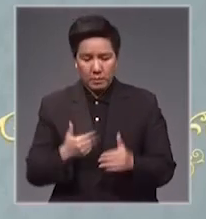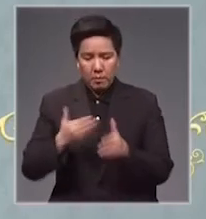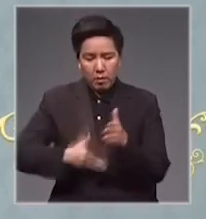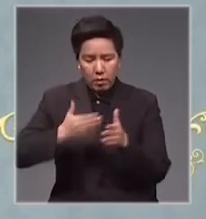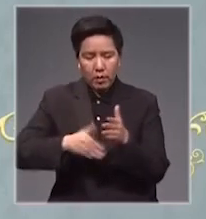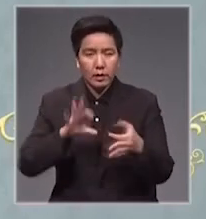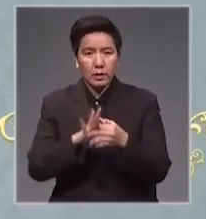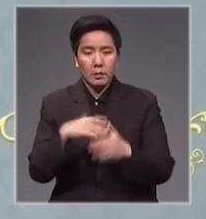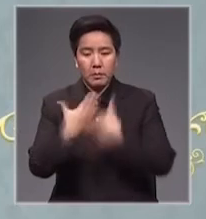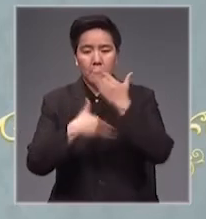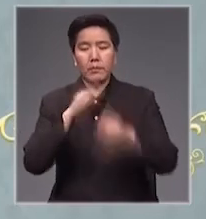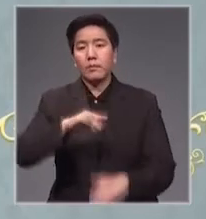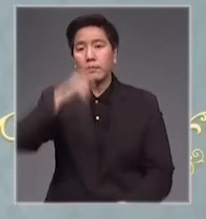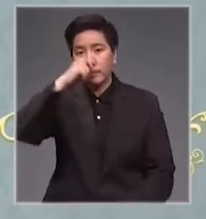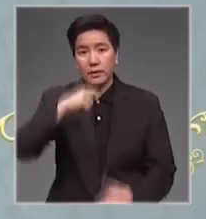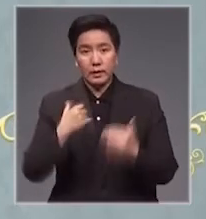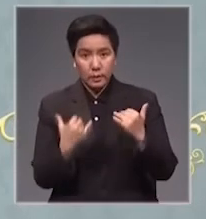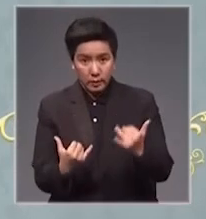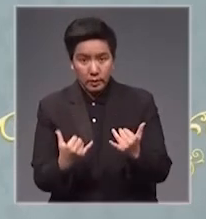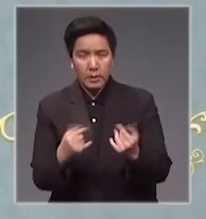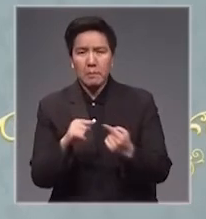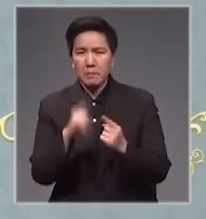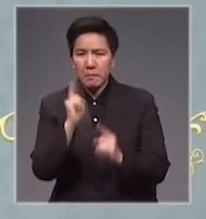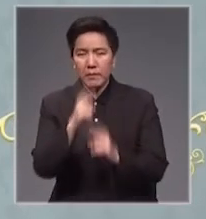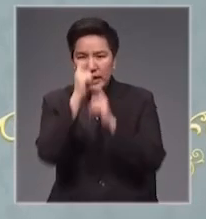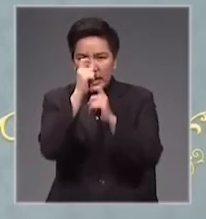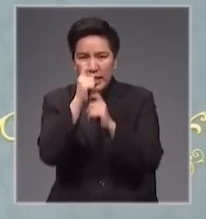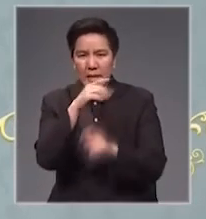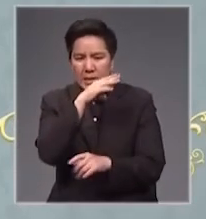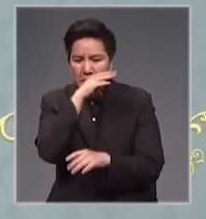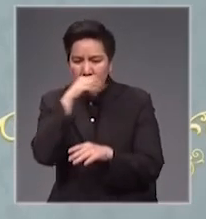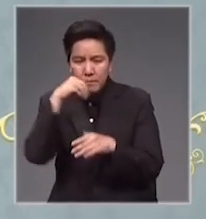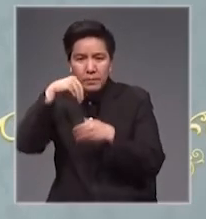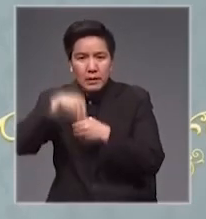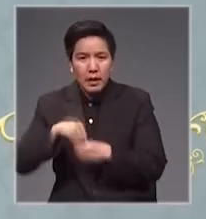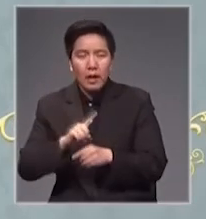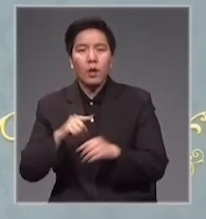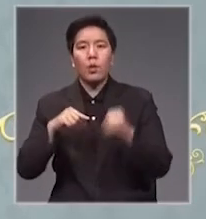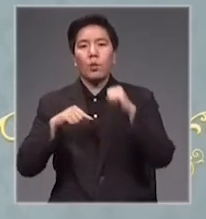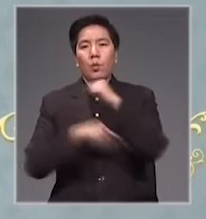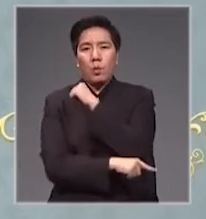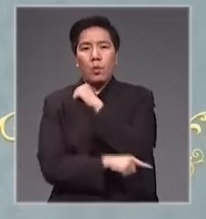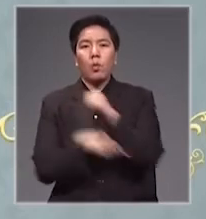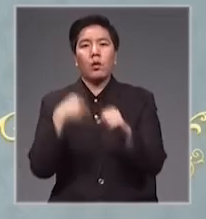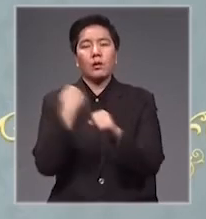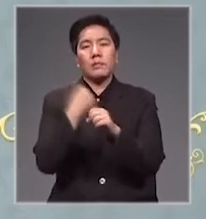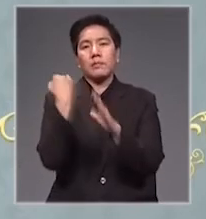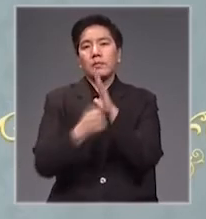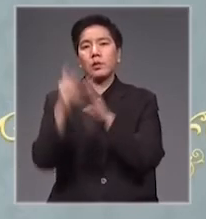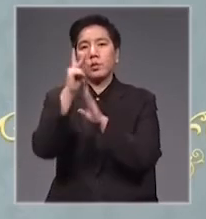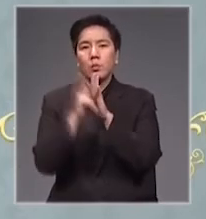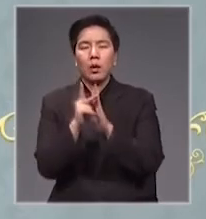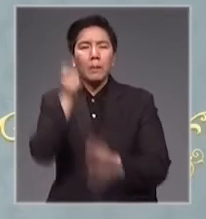พัฒนาประเทศที่สำคัญแล้วก็เป็นภัยเงียบในสังคมไทยก็คือการทุจริตและการกระทำที่ผิดกฎหมายและความไม่เข้าใจ